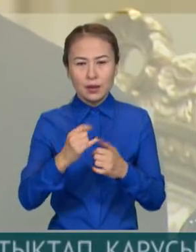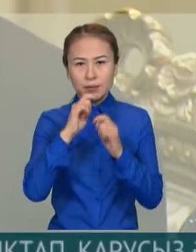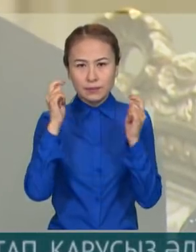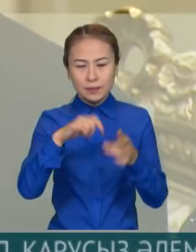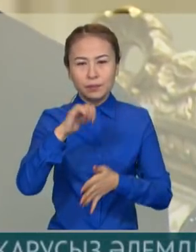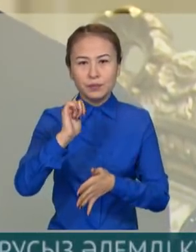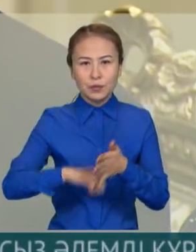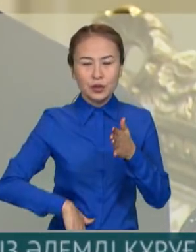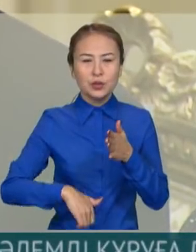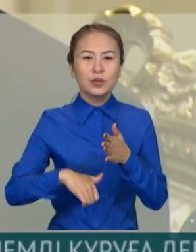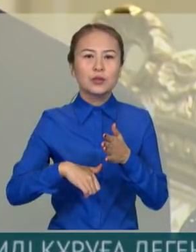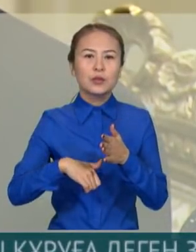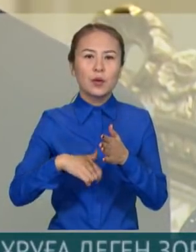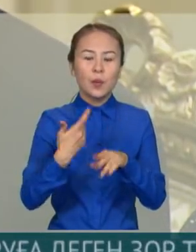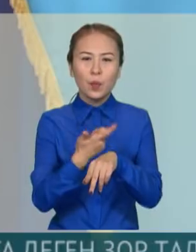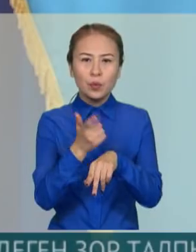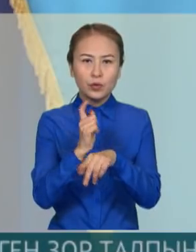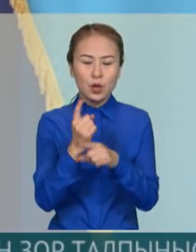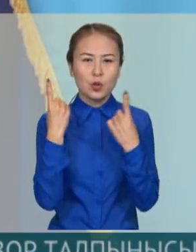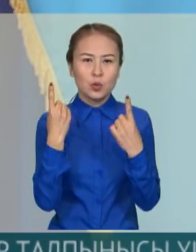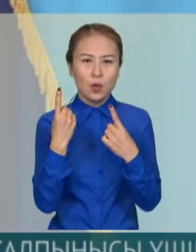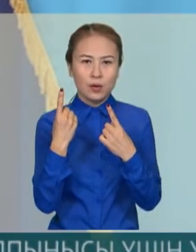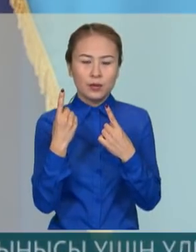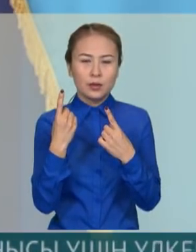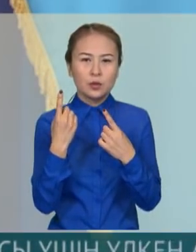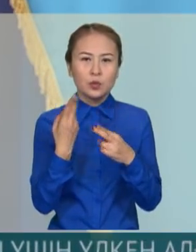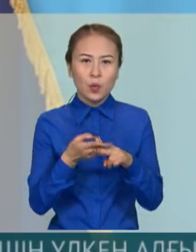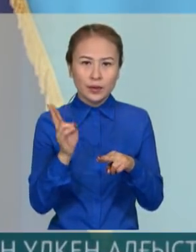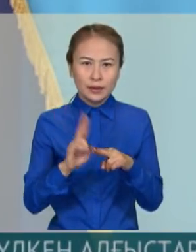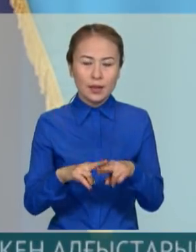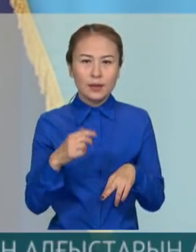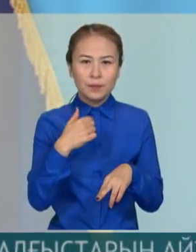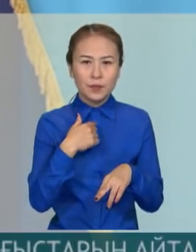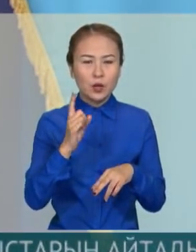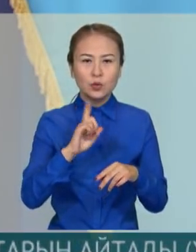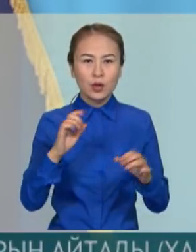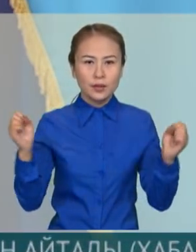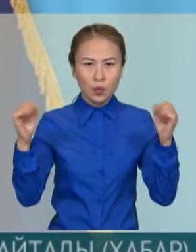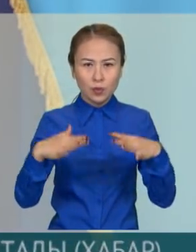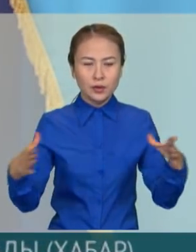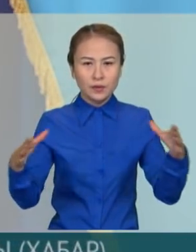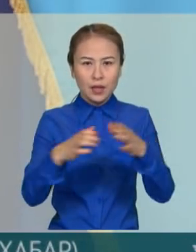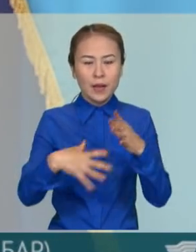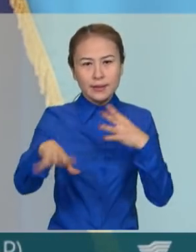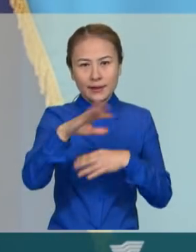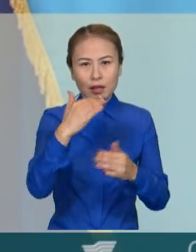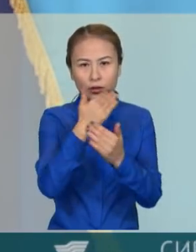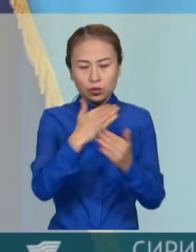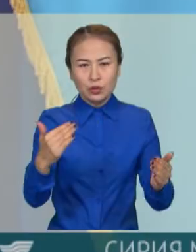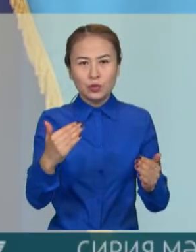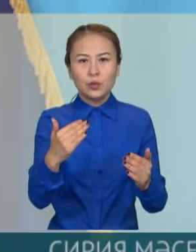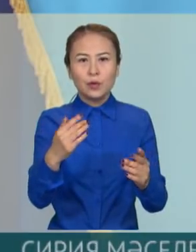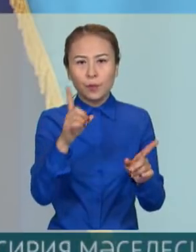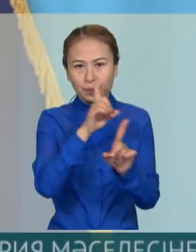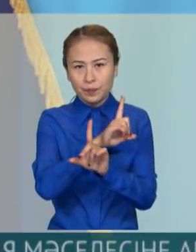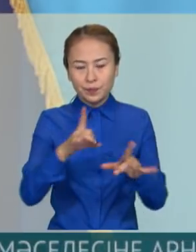болудың символының мәні өте зор деп санаймын. Сондықтан ағардың төріне жиналып, сіздер үшін бүгін ерекше